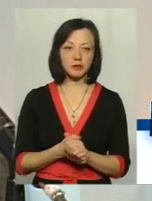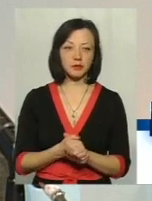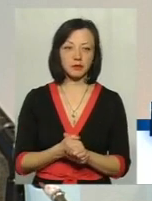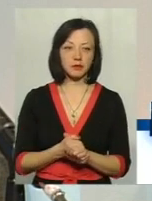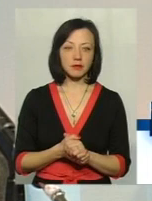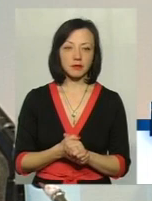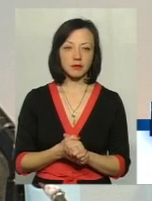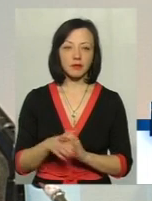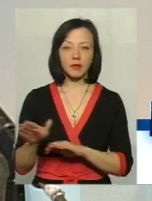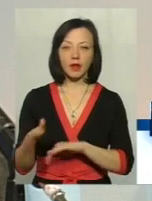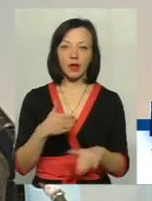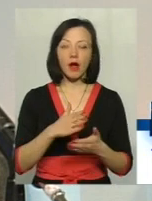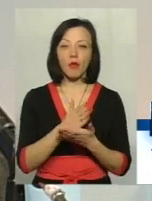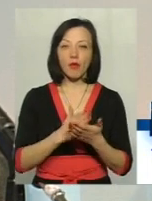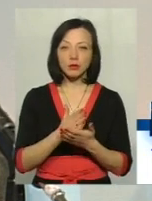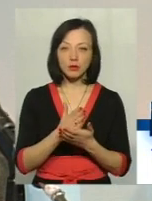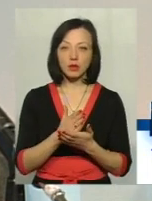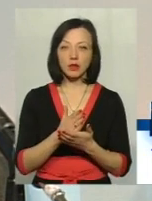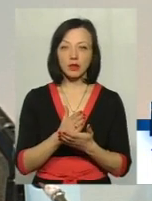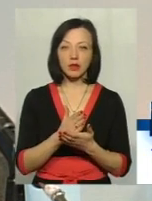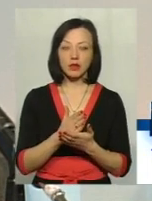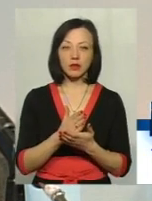ремонтують. Далі послуги з обслуговування мереж,